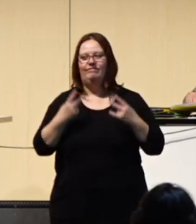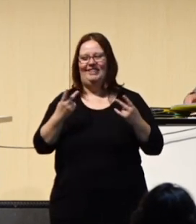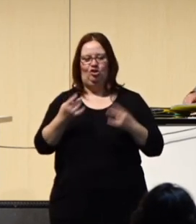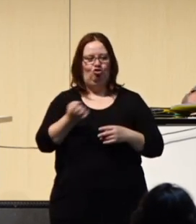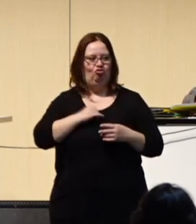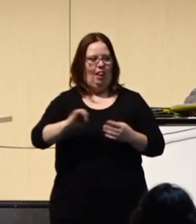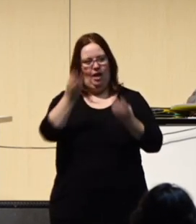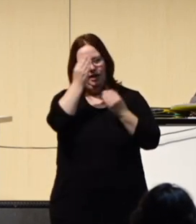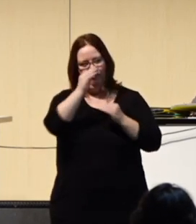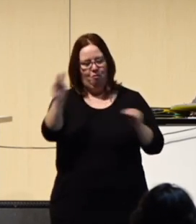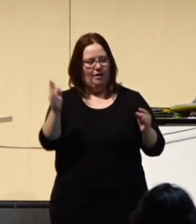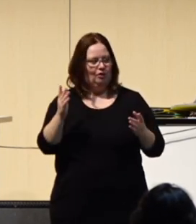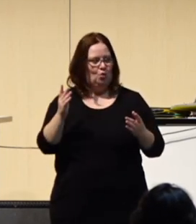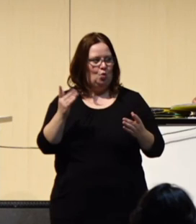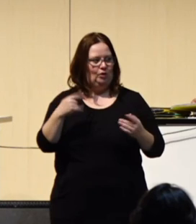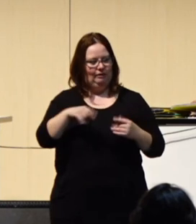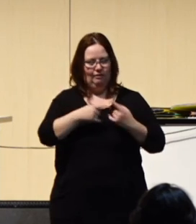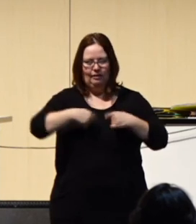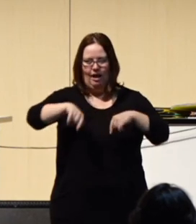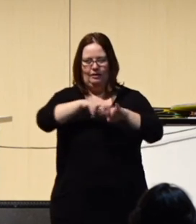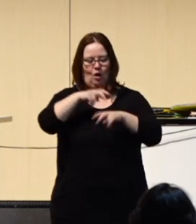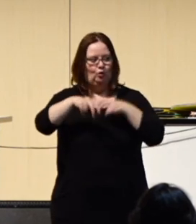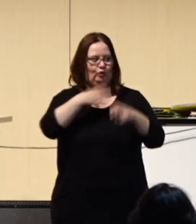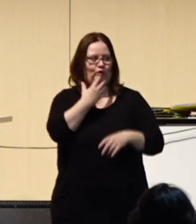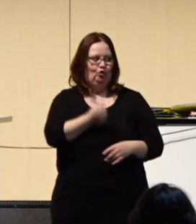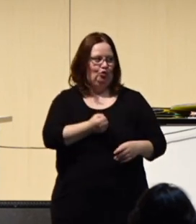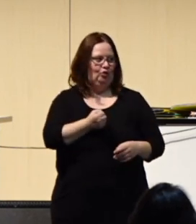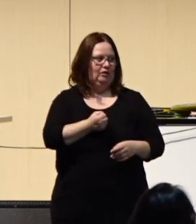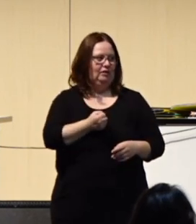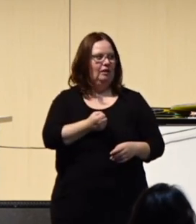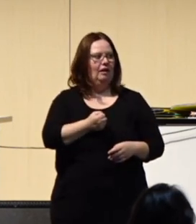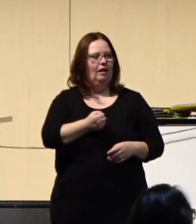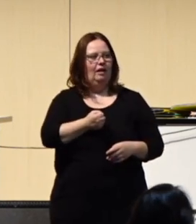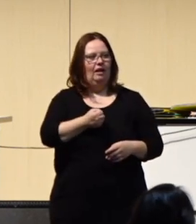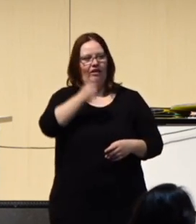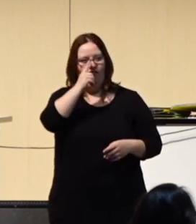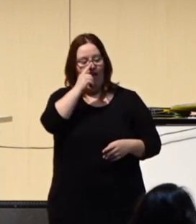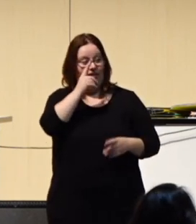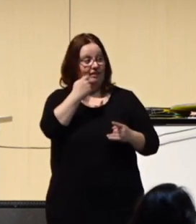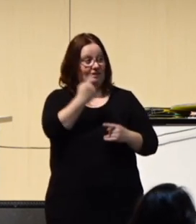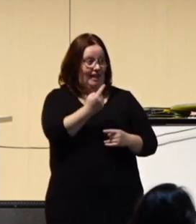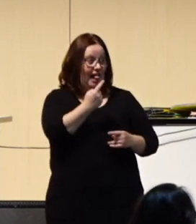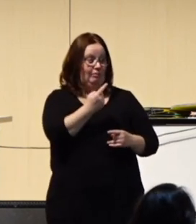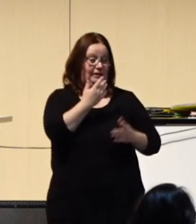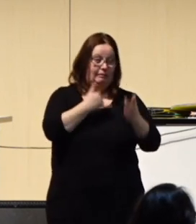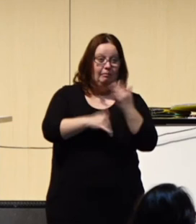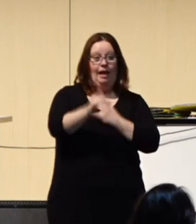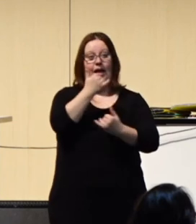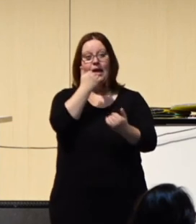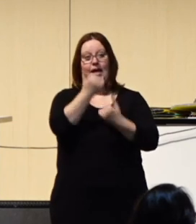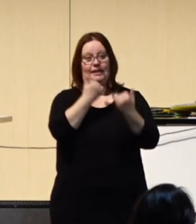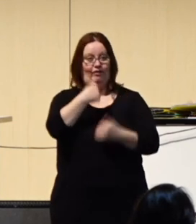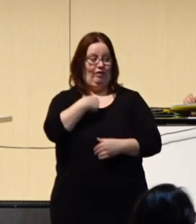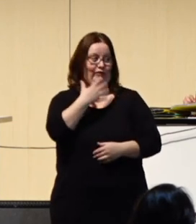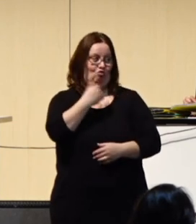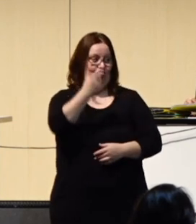schnelle Informationen in diesem Kreis notwendig sind. Wenn ich mitnehme, dass Sie einen ausführlicheren Redeanteil von